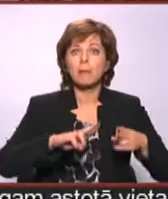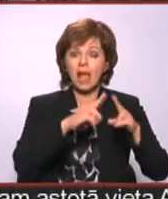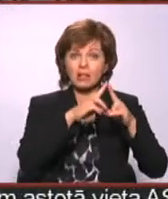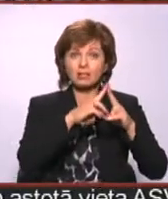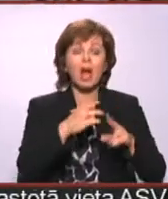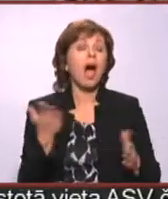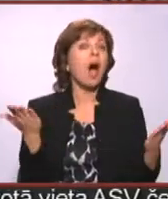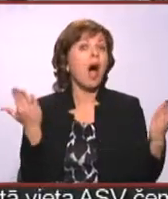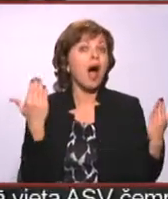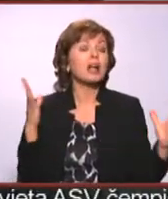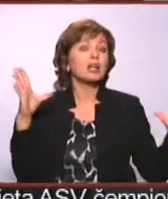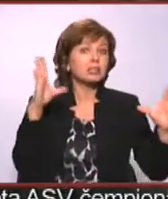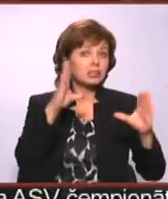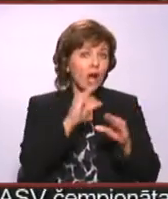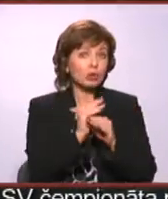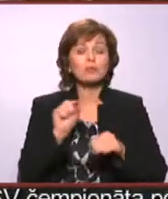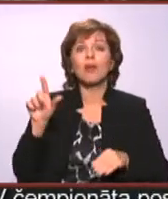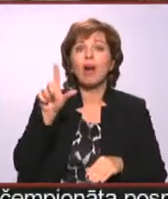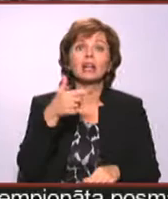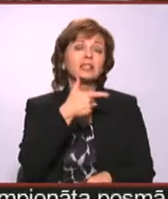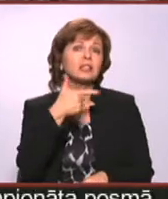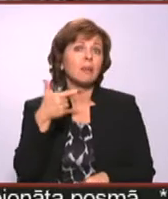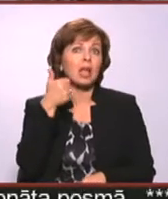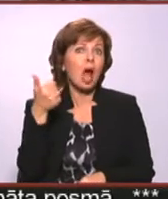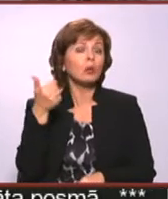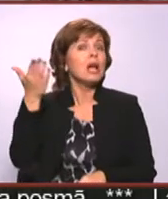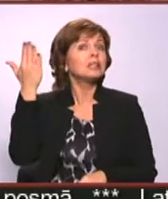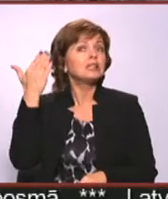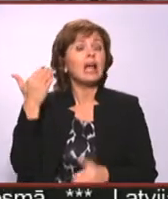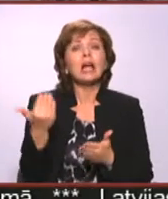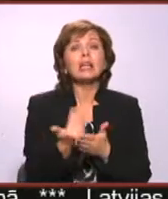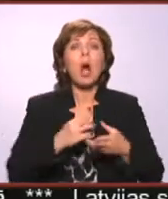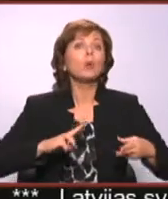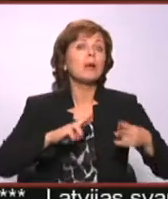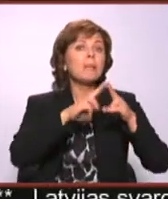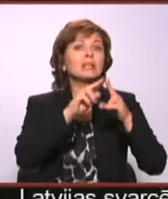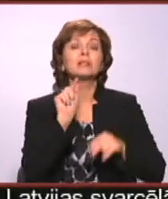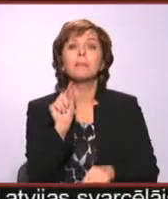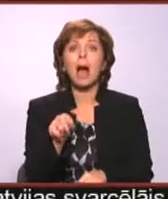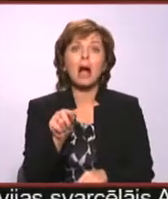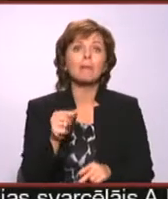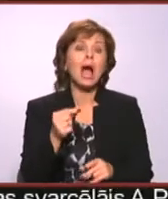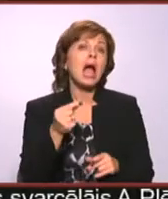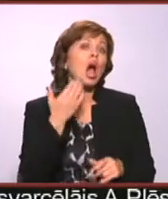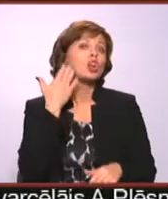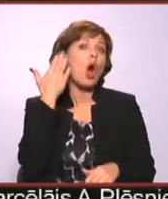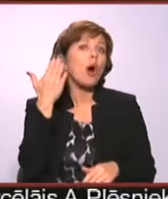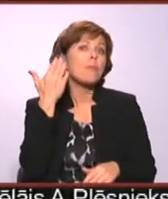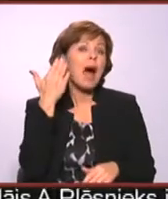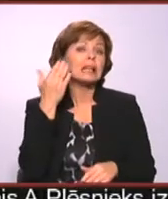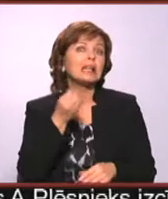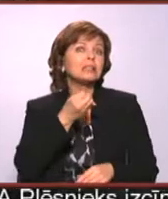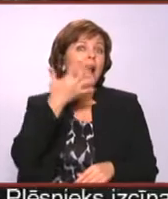Kad ārās satumst vairāk nekā 700 gadus senajā Jaunpils pils pagalmā, romantiskas gaismiņas vilina